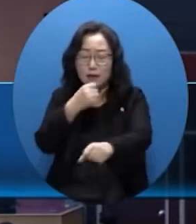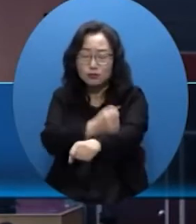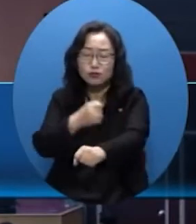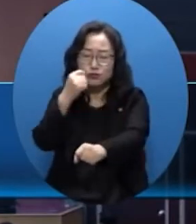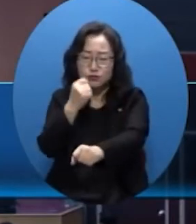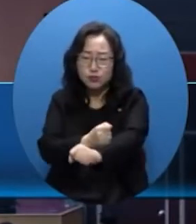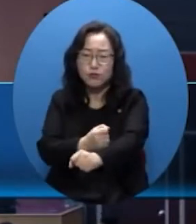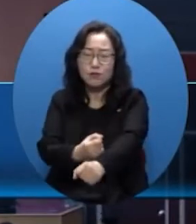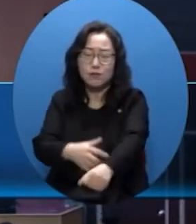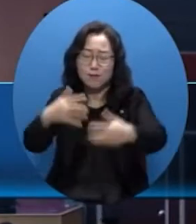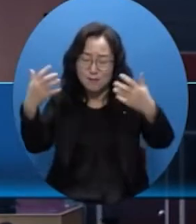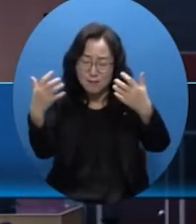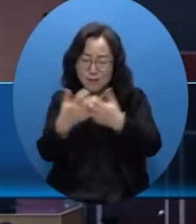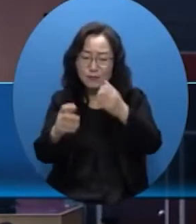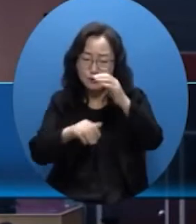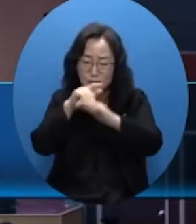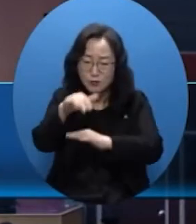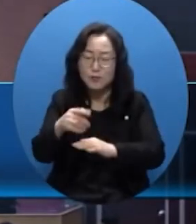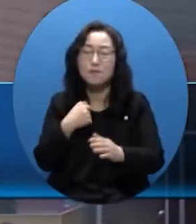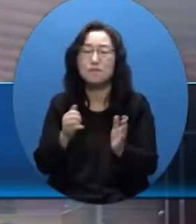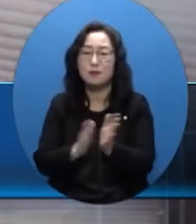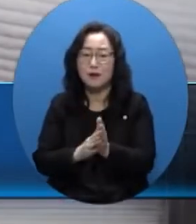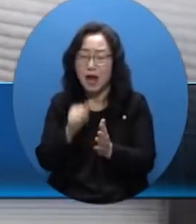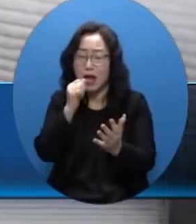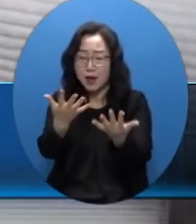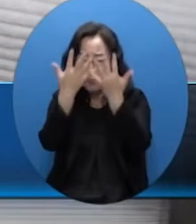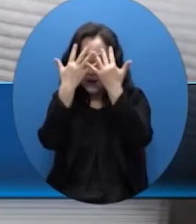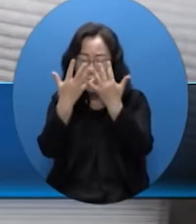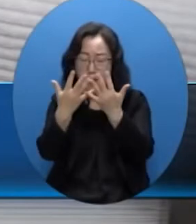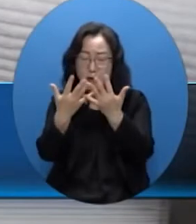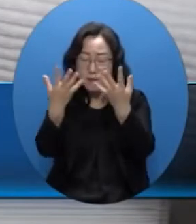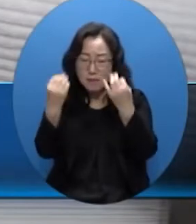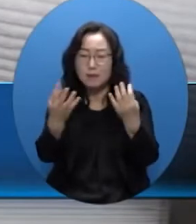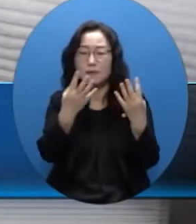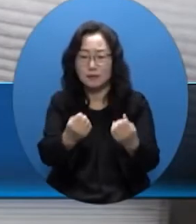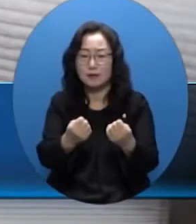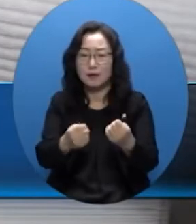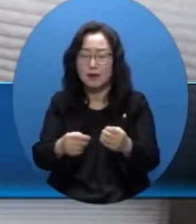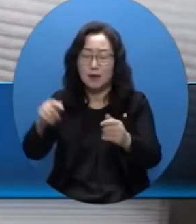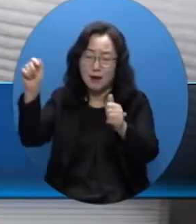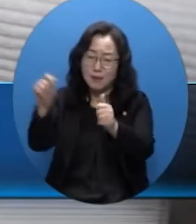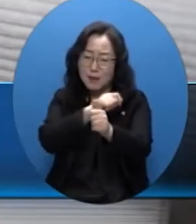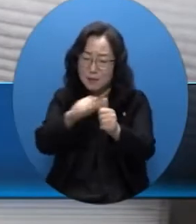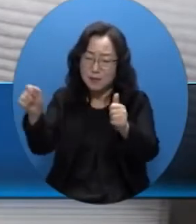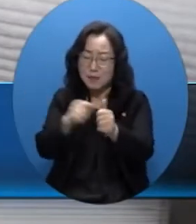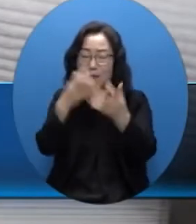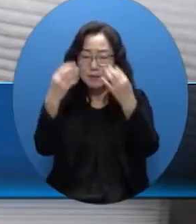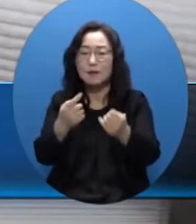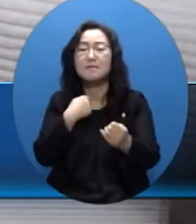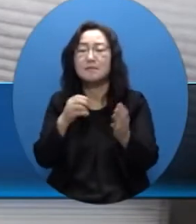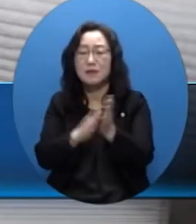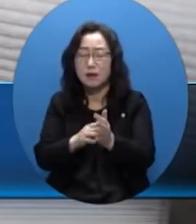수고를 넘치도록 하고 옥에 카 티 도 더 많이 하고 매도 추 없지 받고 여러분 죽을뻔 하였으니